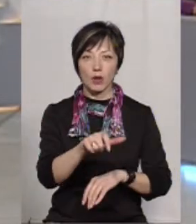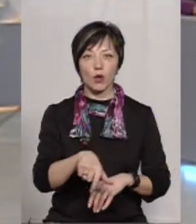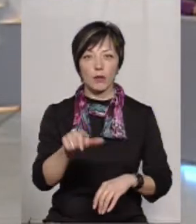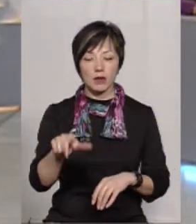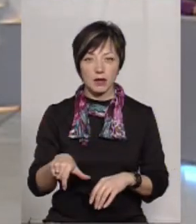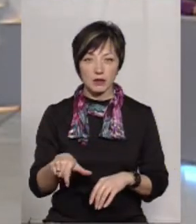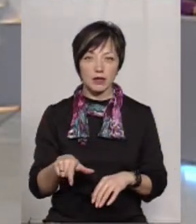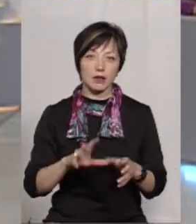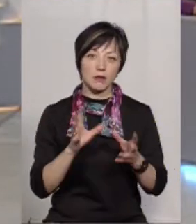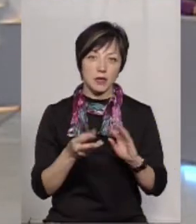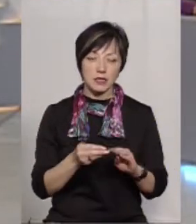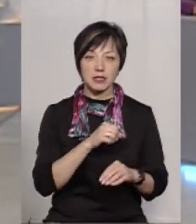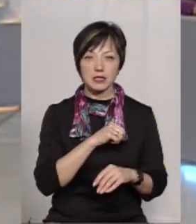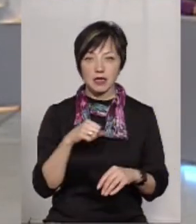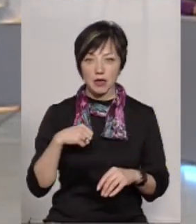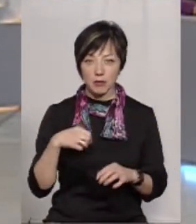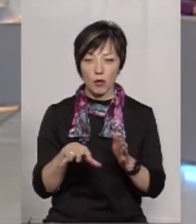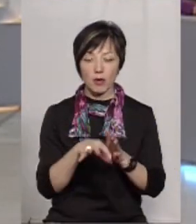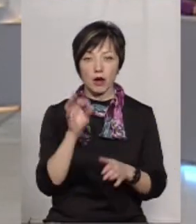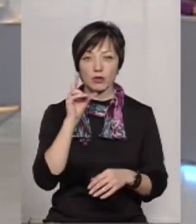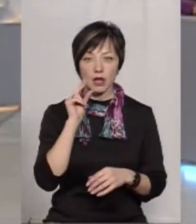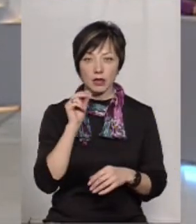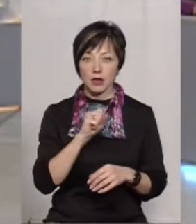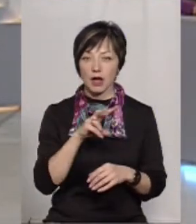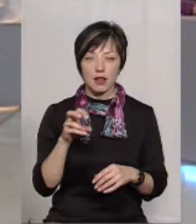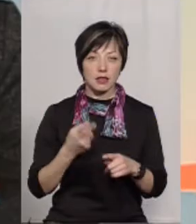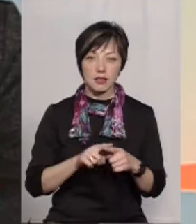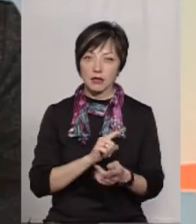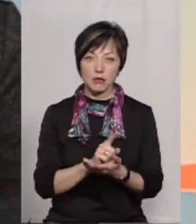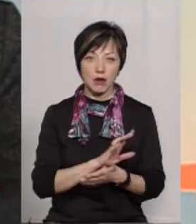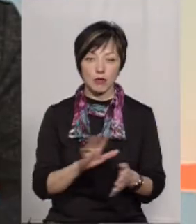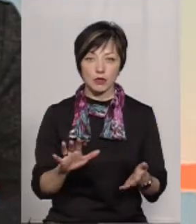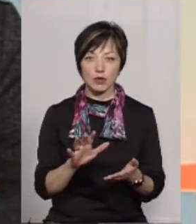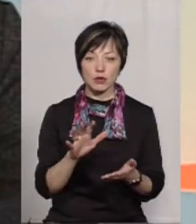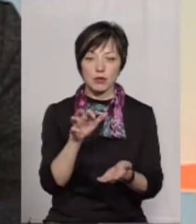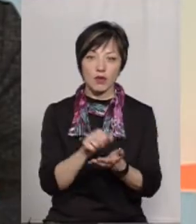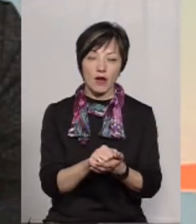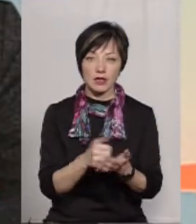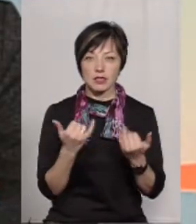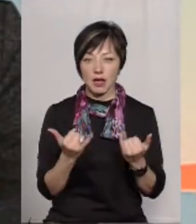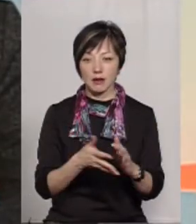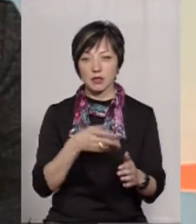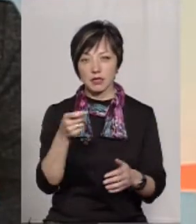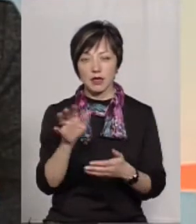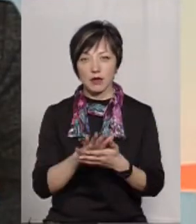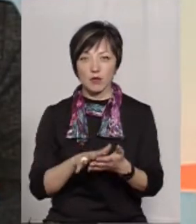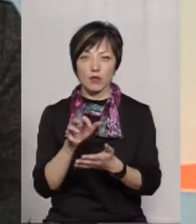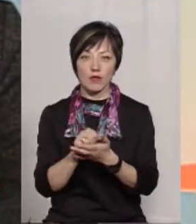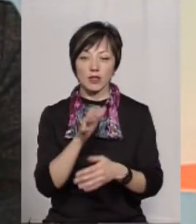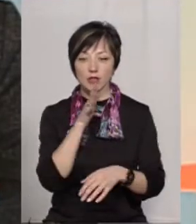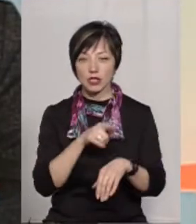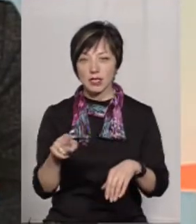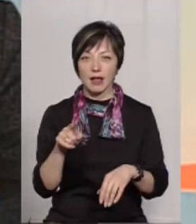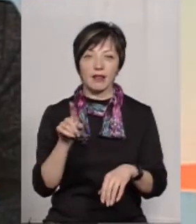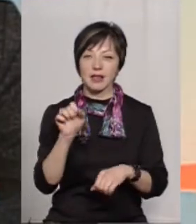казати, вони, в принципі, самі молодята обирають дату, але це не має бути там бронювати, скажімо, зараз подати заяву, бронювати собі час